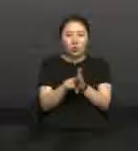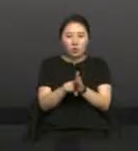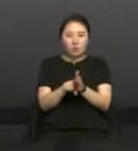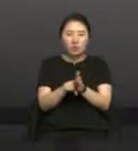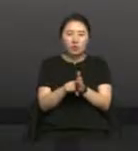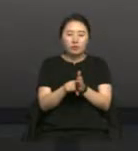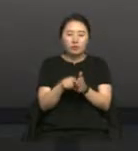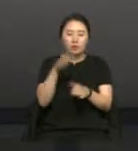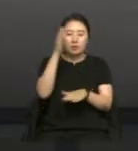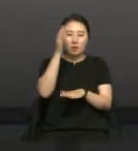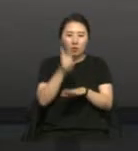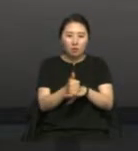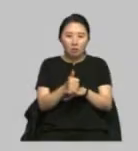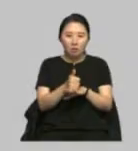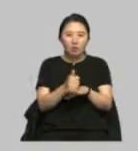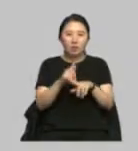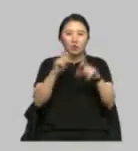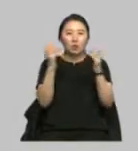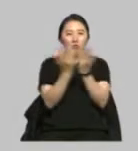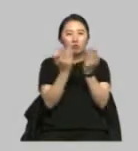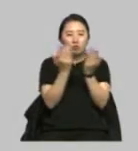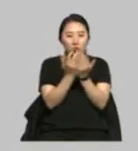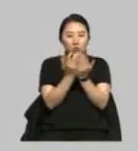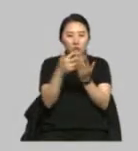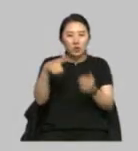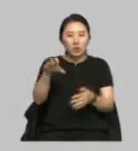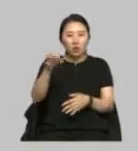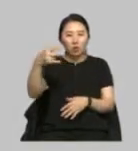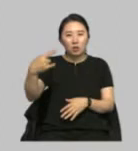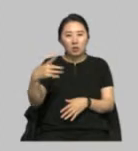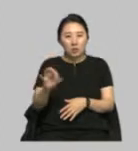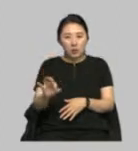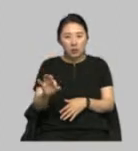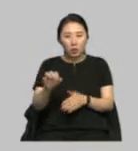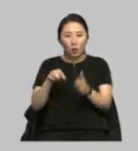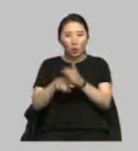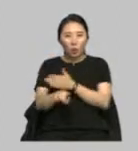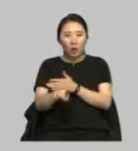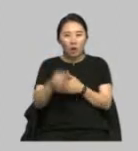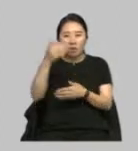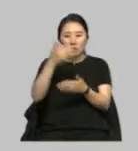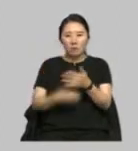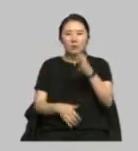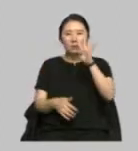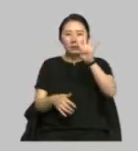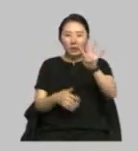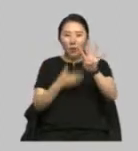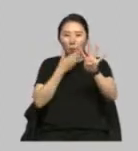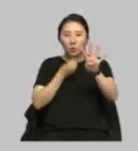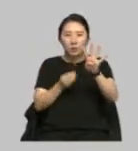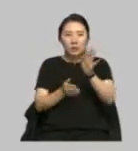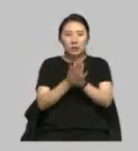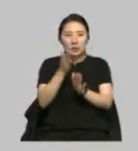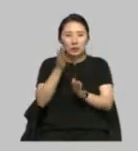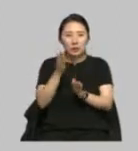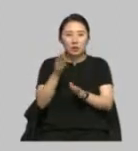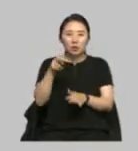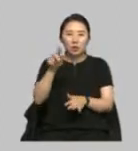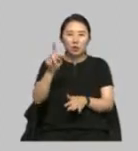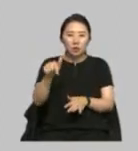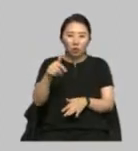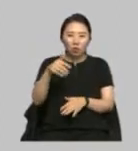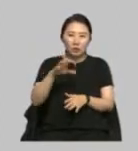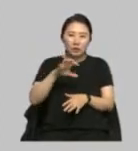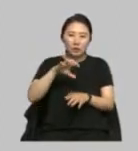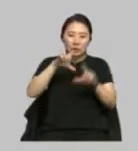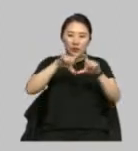결과물입니다. 성북구에는 정릉삼동 실버복지센터를 제외하고는 나머지 네 곳의 복지시설이 석간동과 장희동